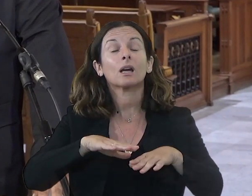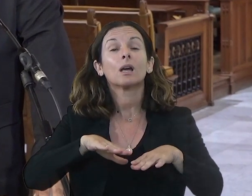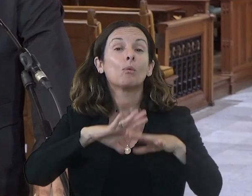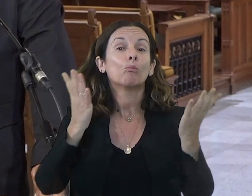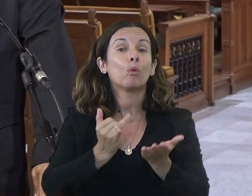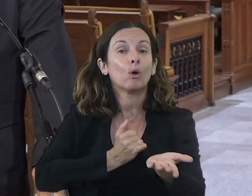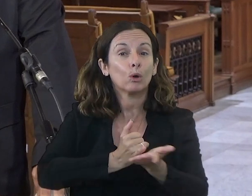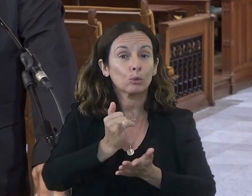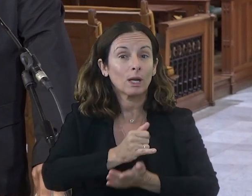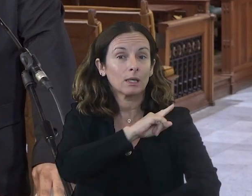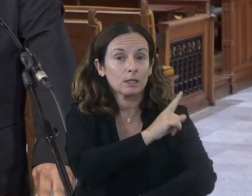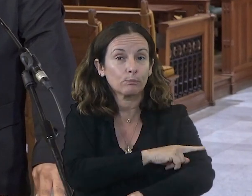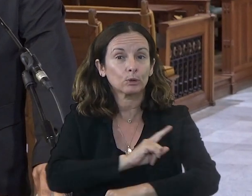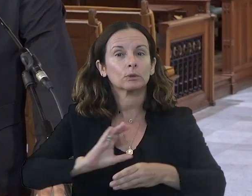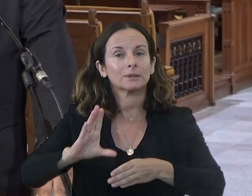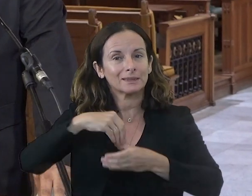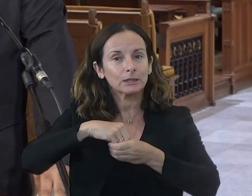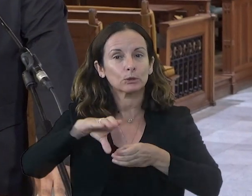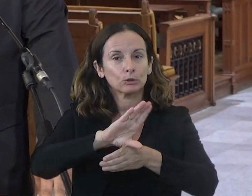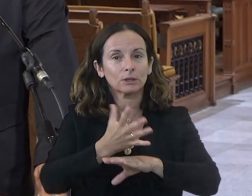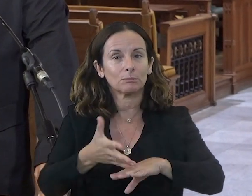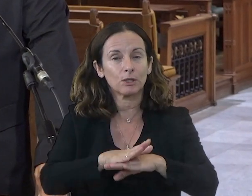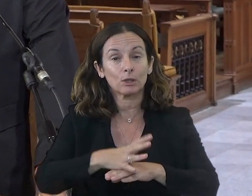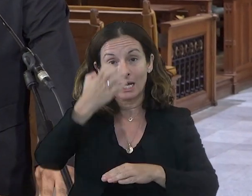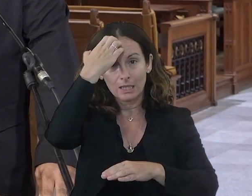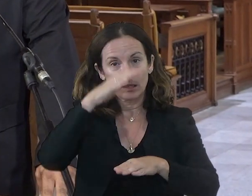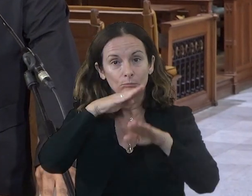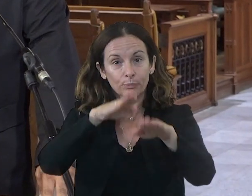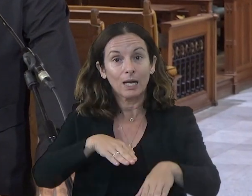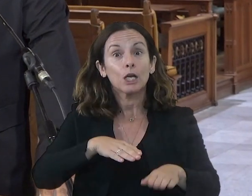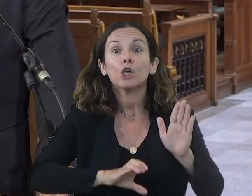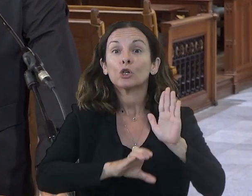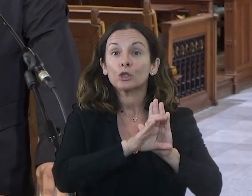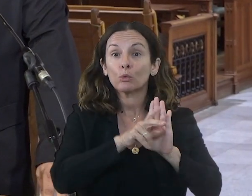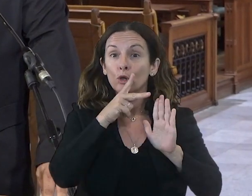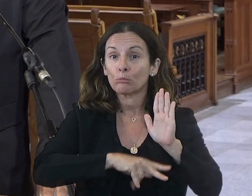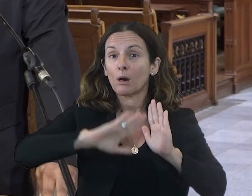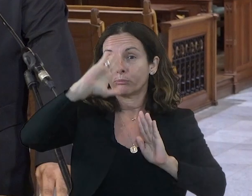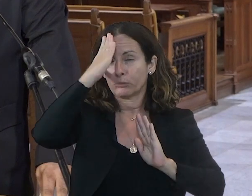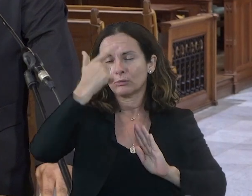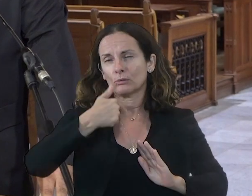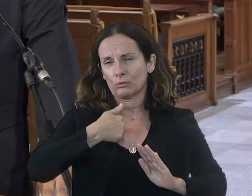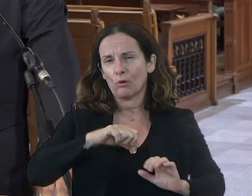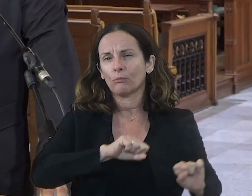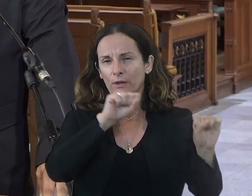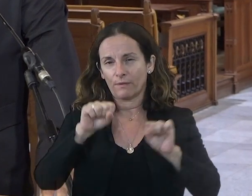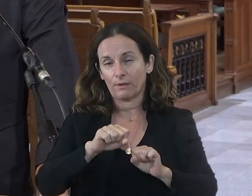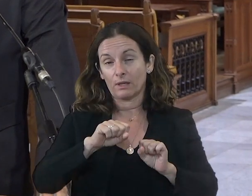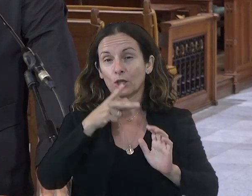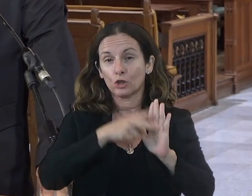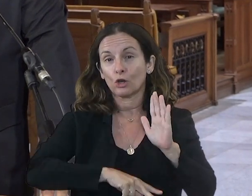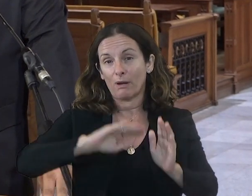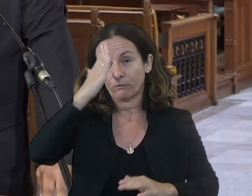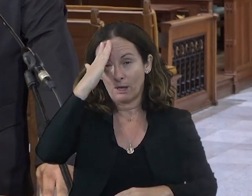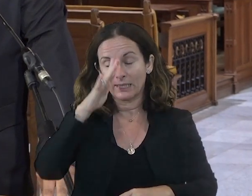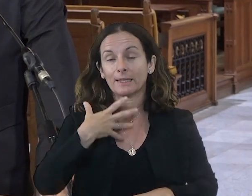de Medi Ambient, Món Rural i Esports del Consell Insular de Mallorca en lleialtat al rei i guardar i fer guardar la Constitució com a norma